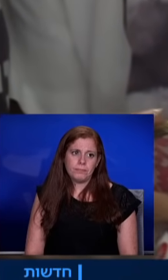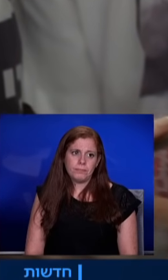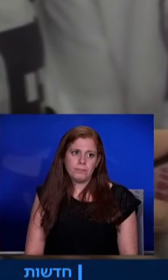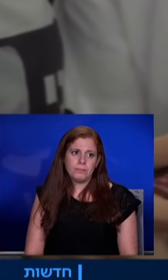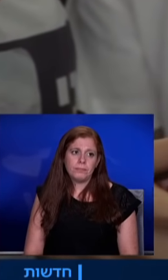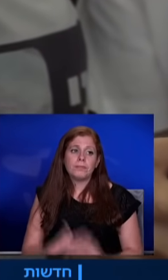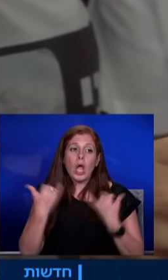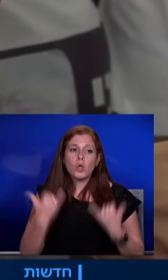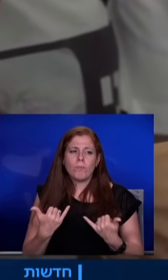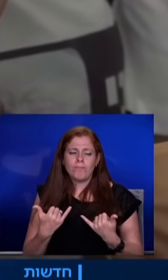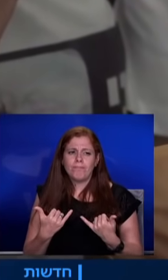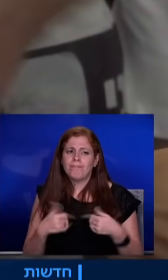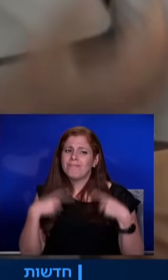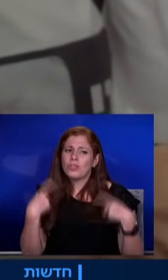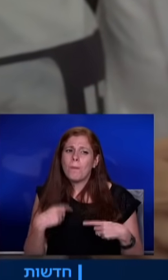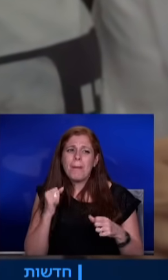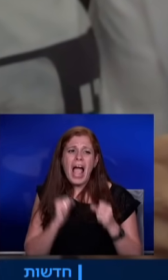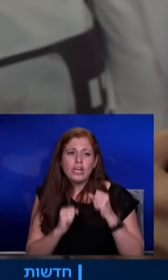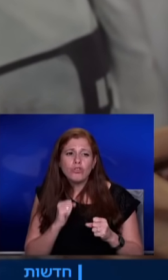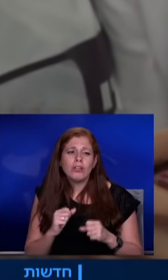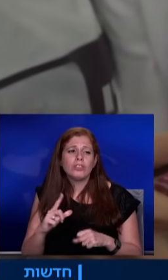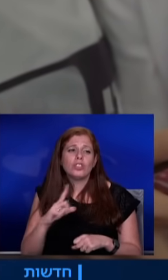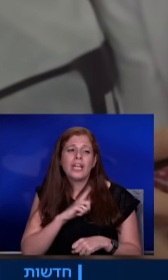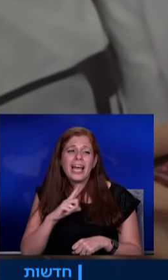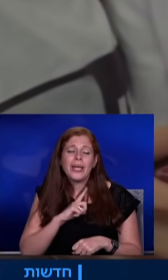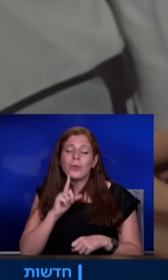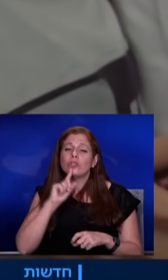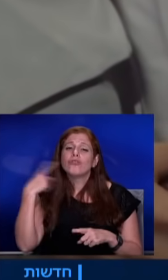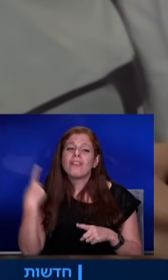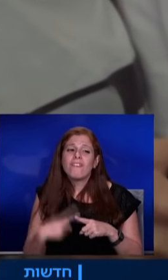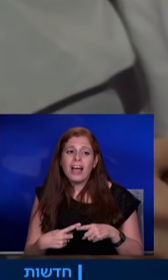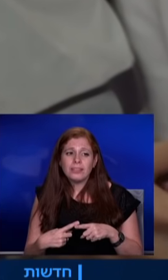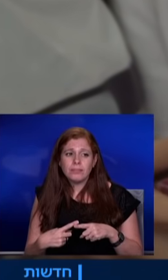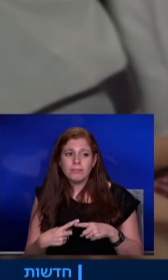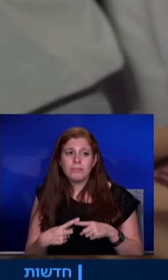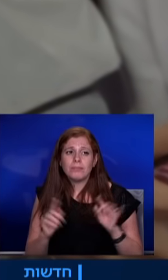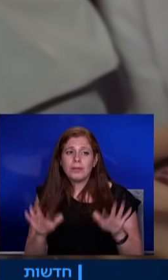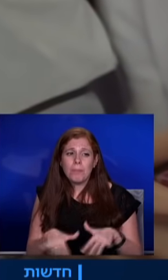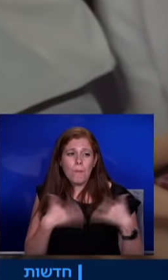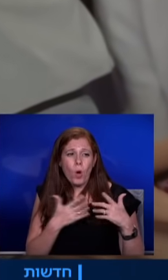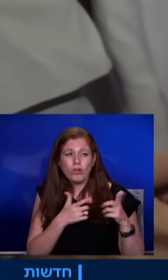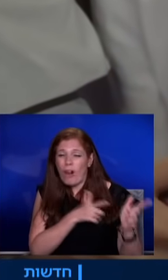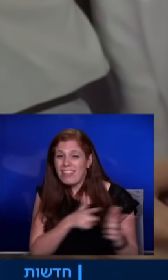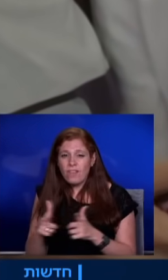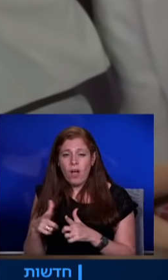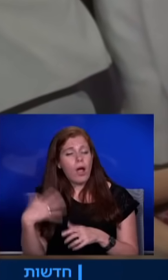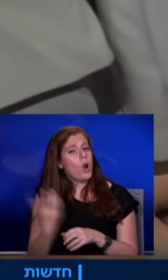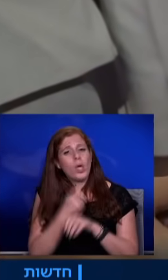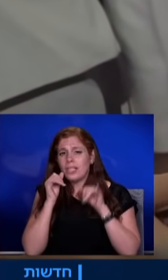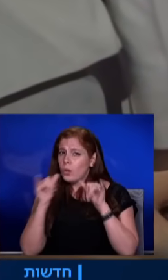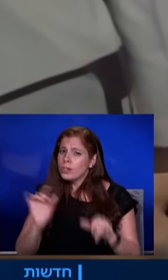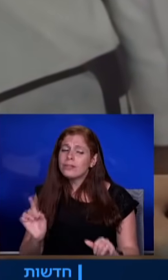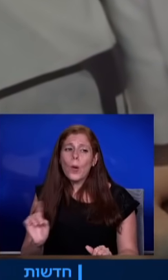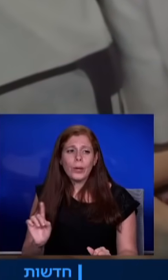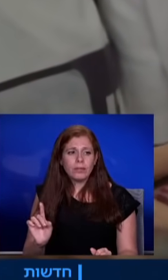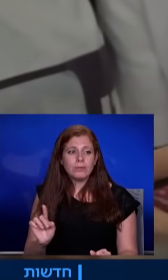היום הוא יום קשה שחיכינו לו שנה וחצי. בבוקר הטבח לא הצלחנו לצעוק.